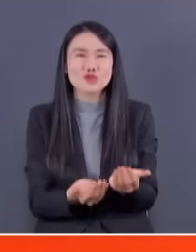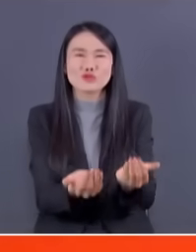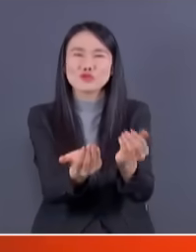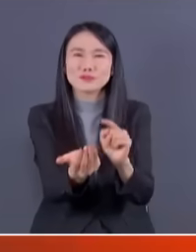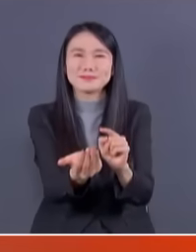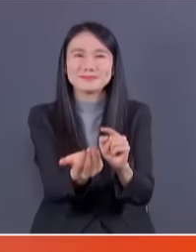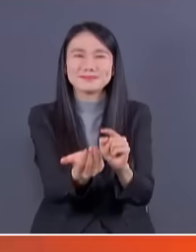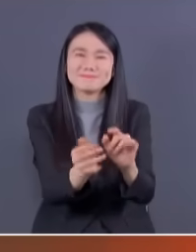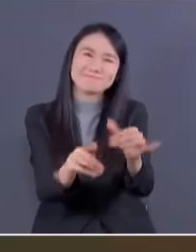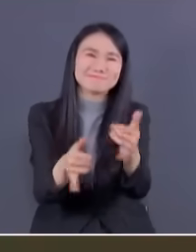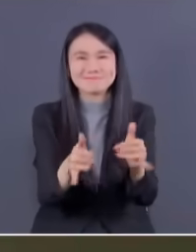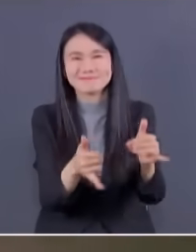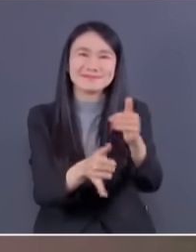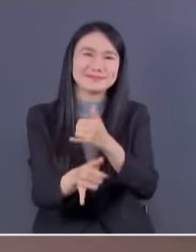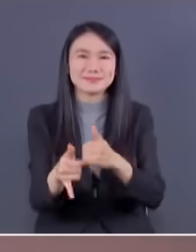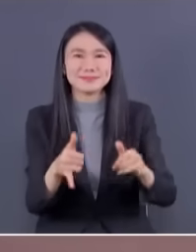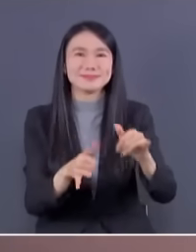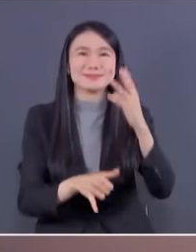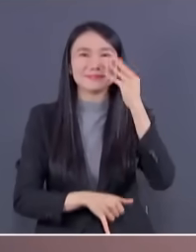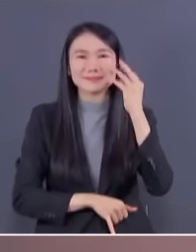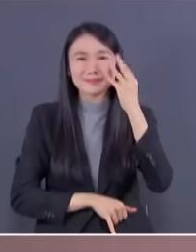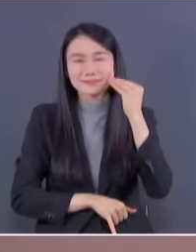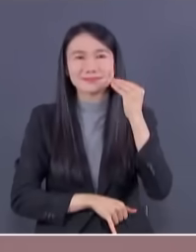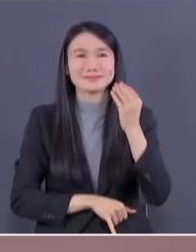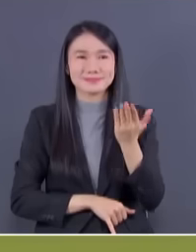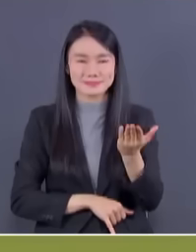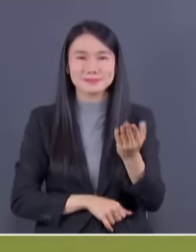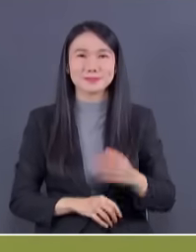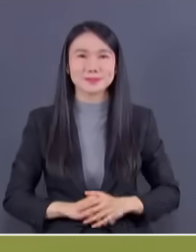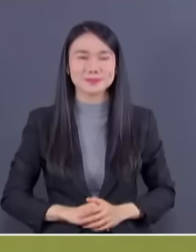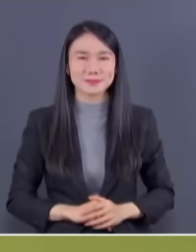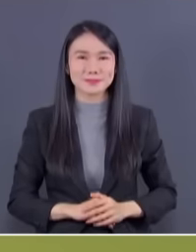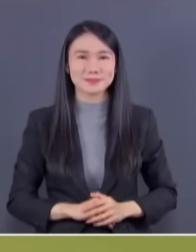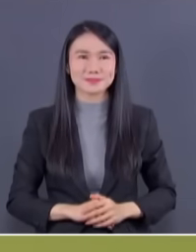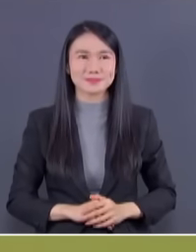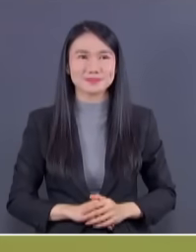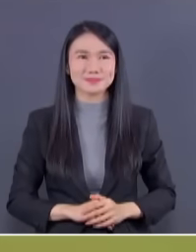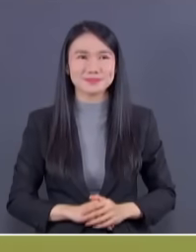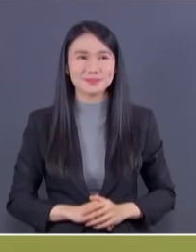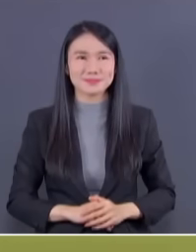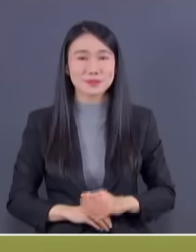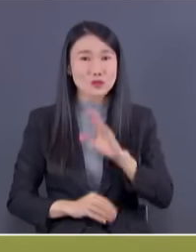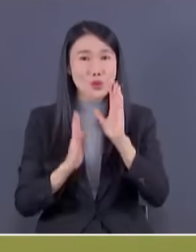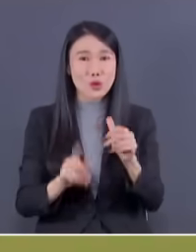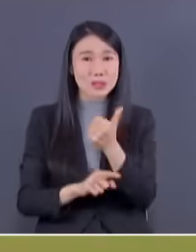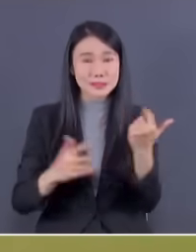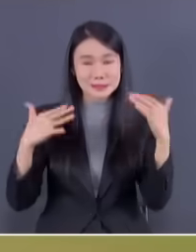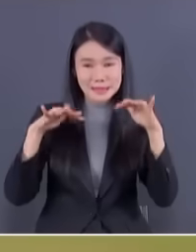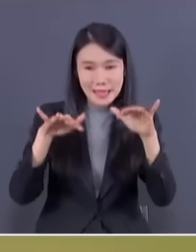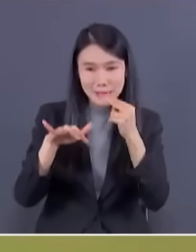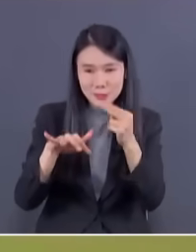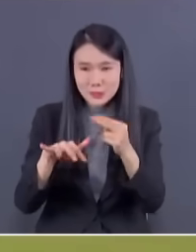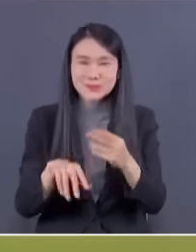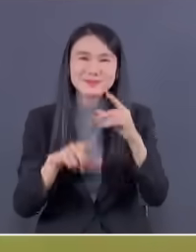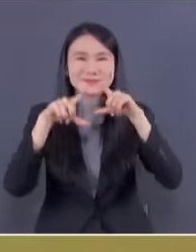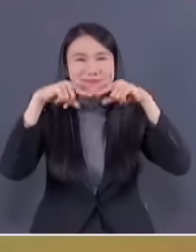ที่นิสัยขี้เล่นแล้วก็มีพฤติกรรมในคนที่เห็นทำให้คนที่เห็นเนี่ย